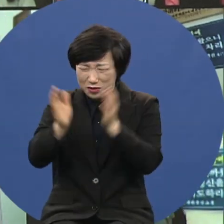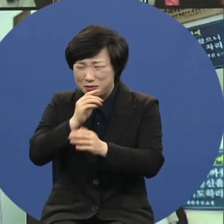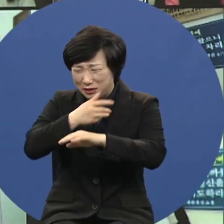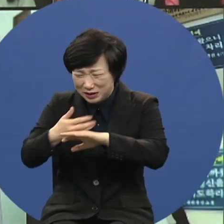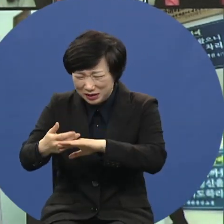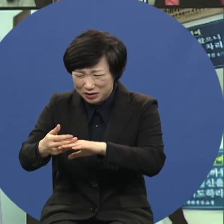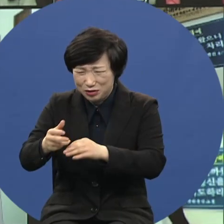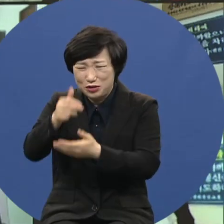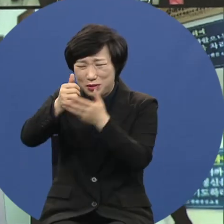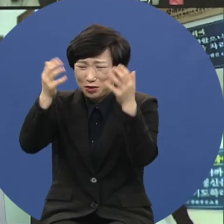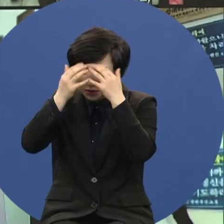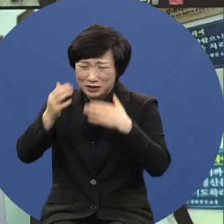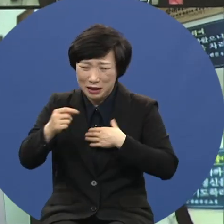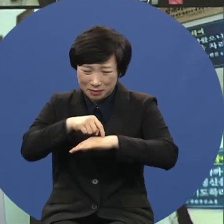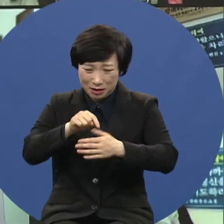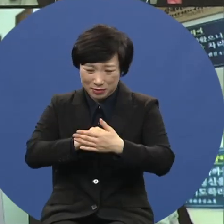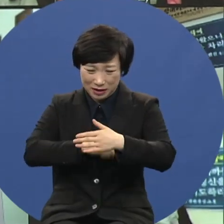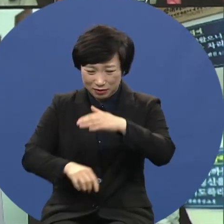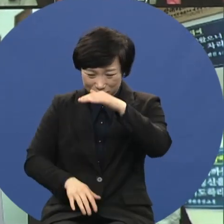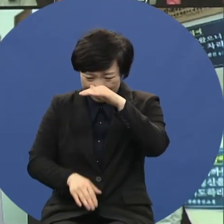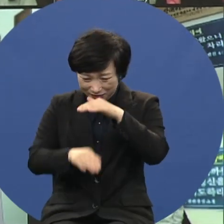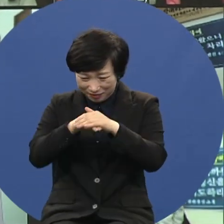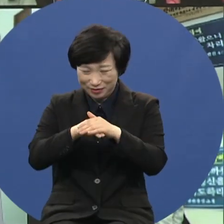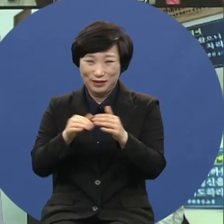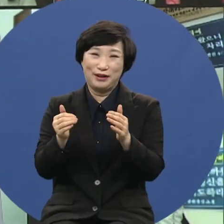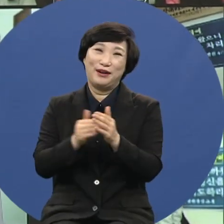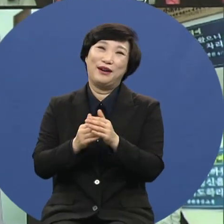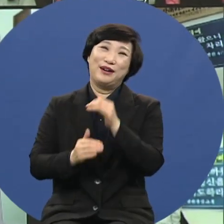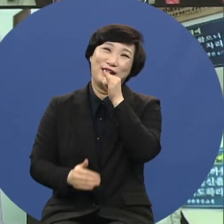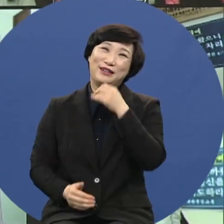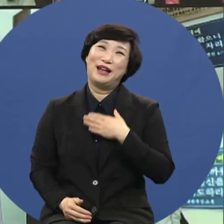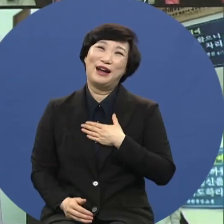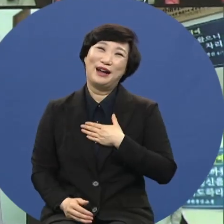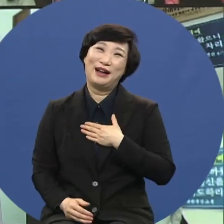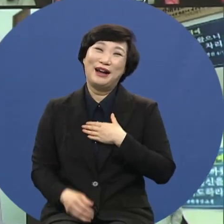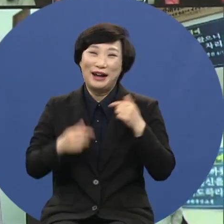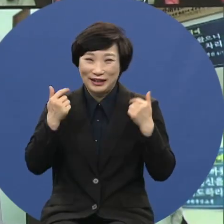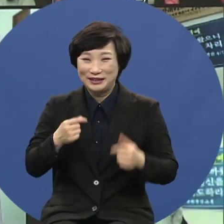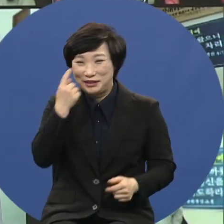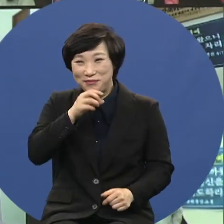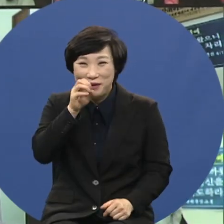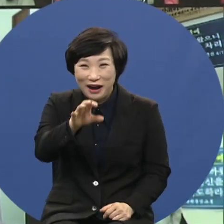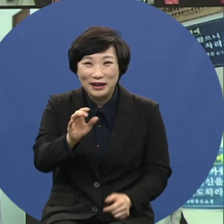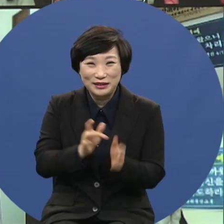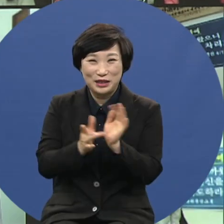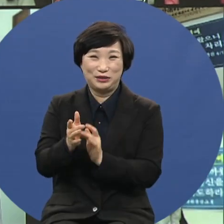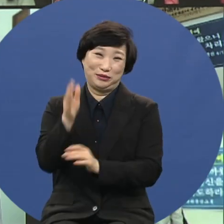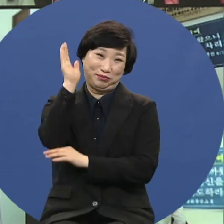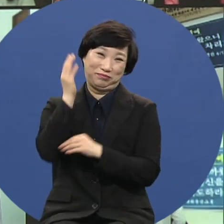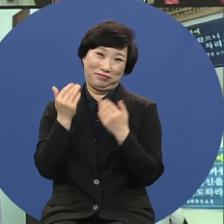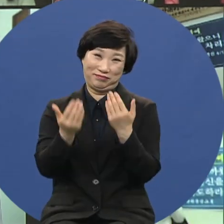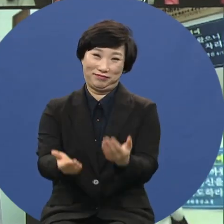내 가슴 속에 꽉 차 있으니까 입만 벌리면 예수